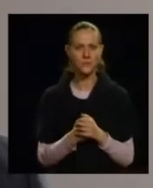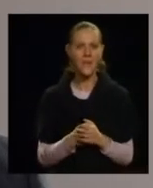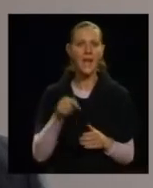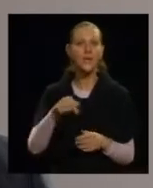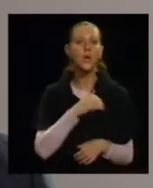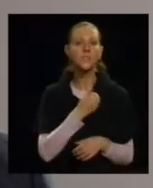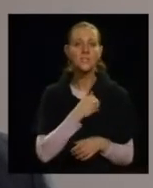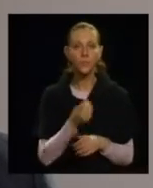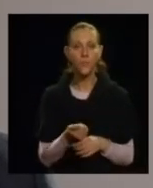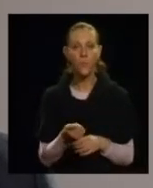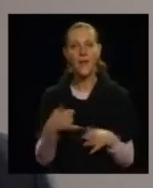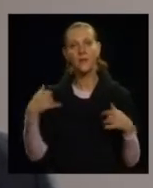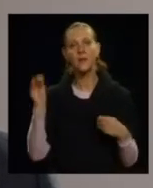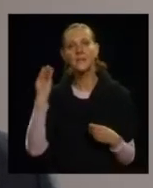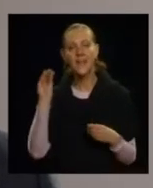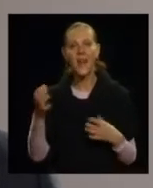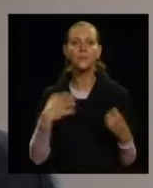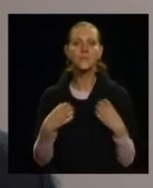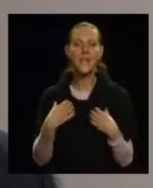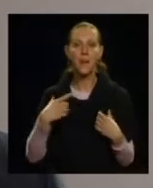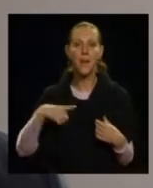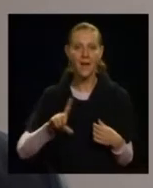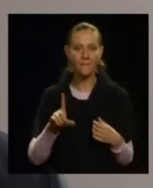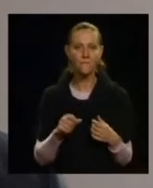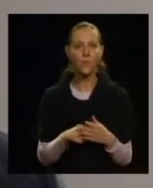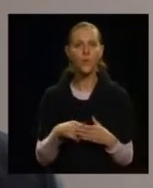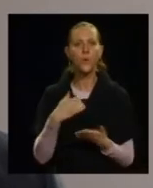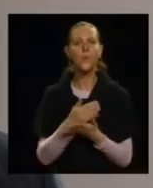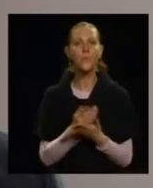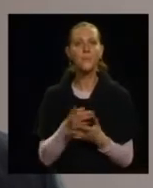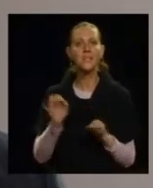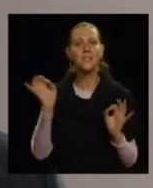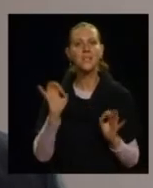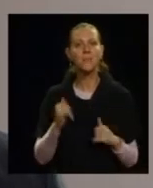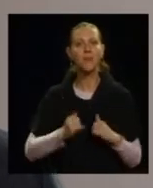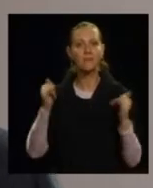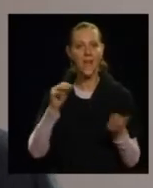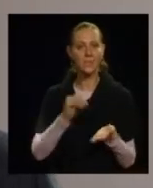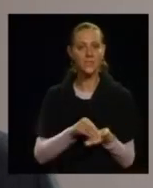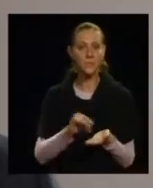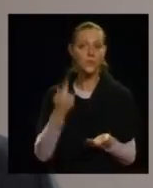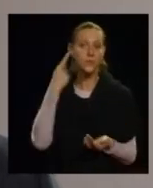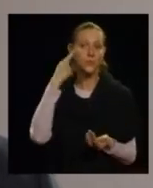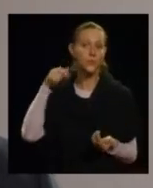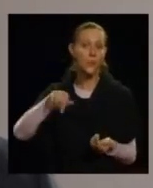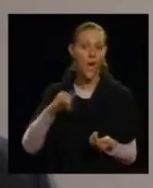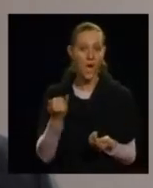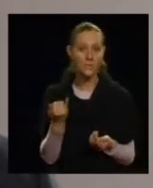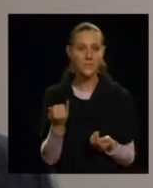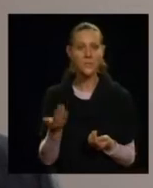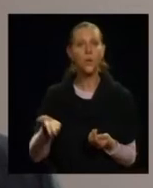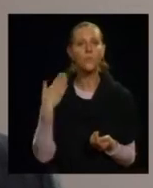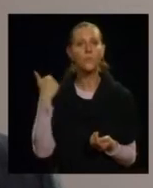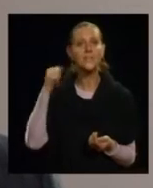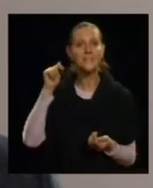hát ennek az iskolának jelentős szerepe volt az újpesti ipar fejlődésében, és ugye tudjuk azt, hogy a